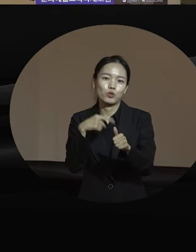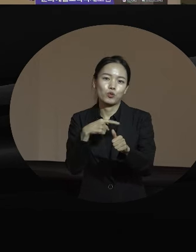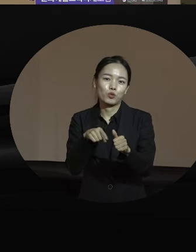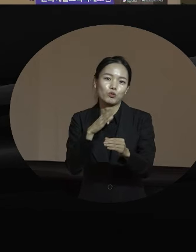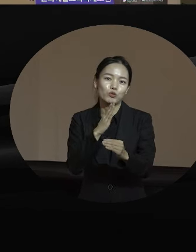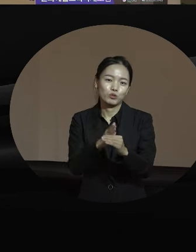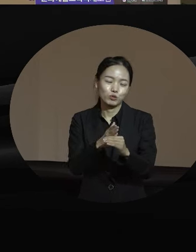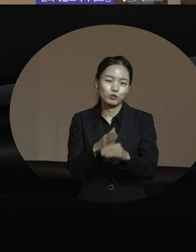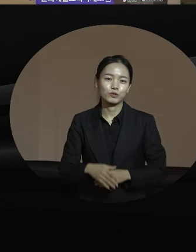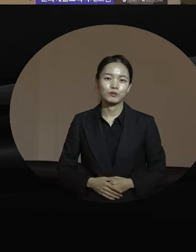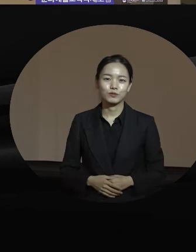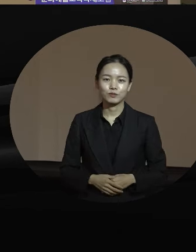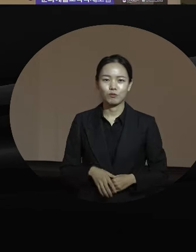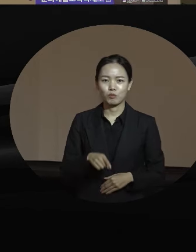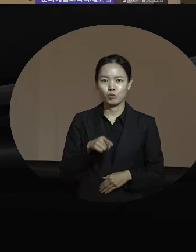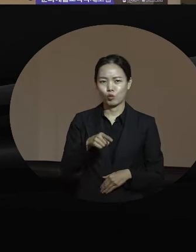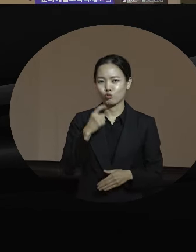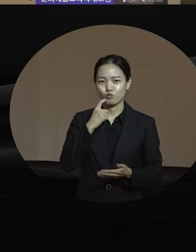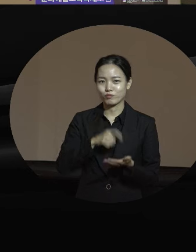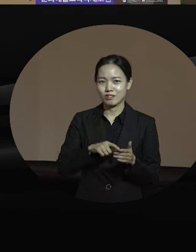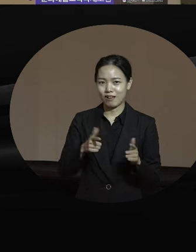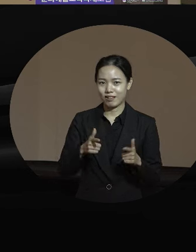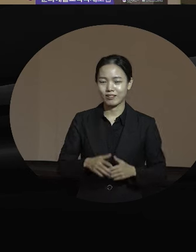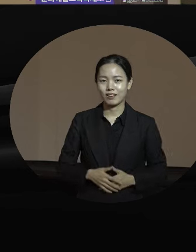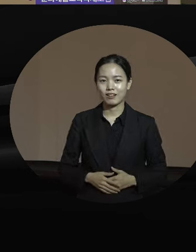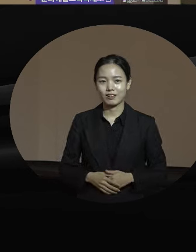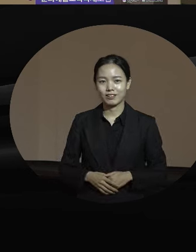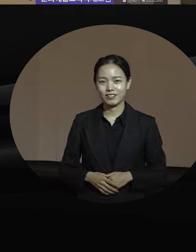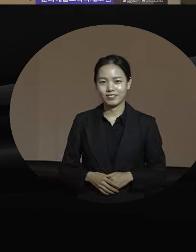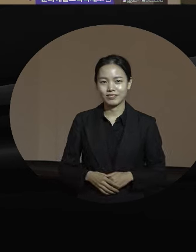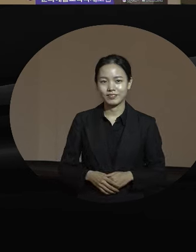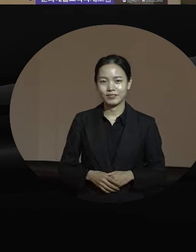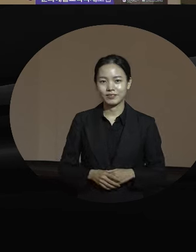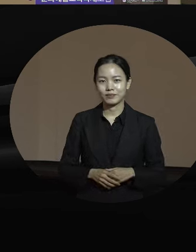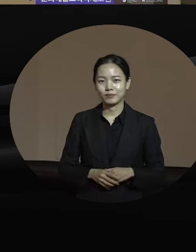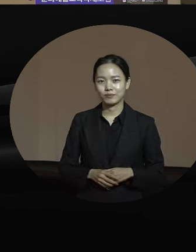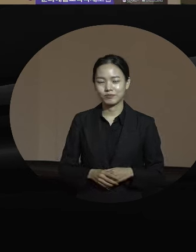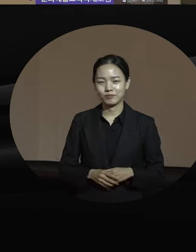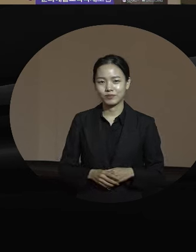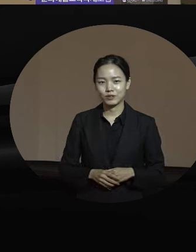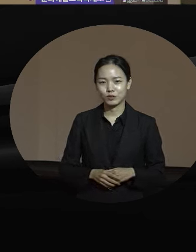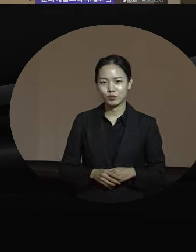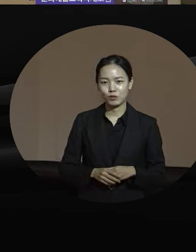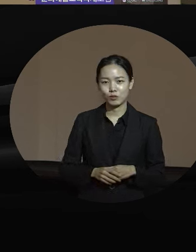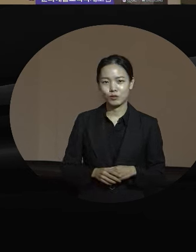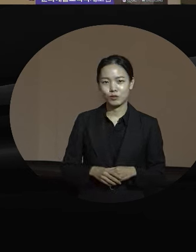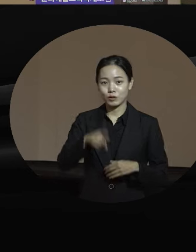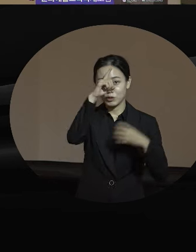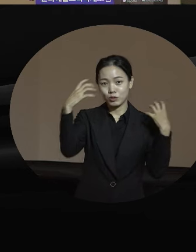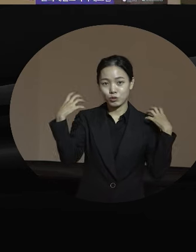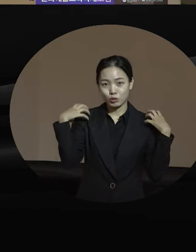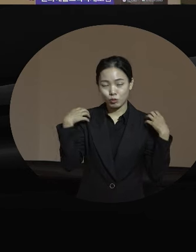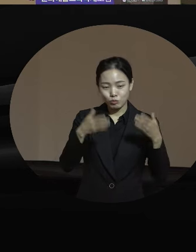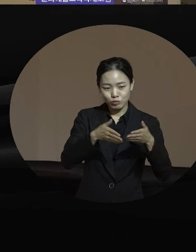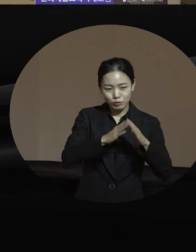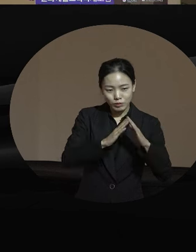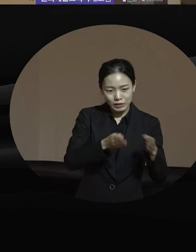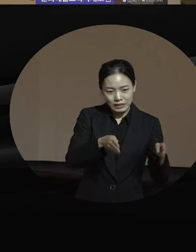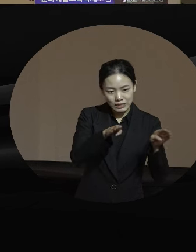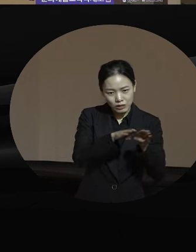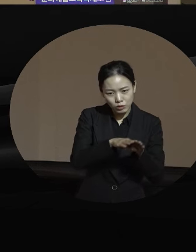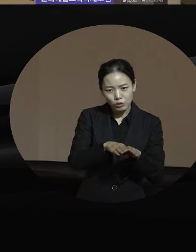도전이라 생각하고 있습니다. 이처럼 타부처와 지자체에서 설치한 시설까지 문화예술교육 공간으로